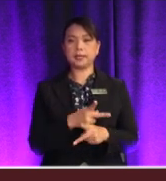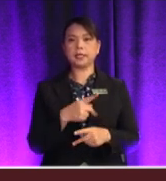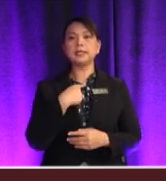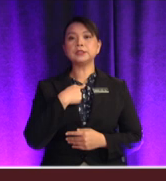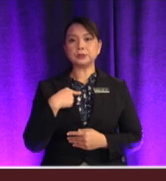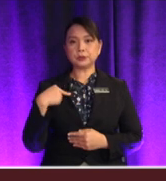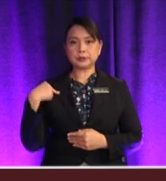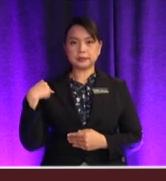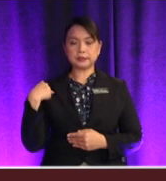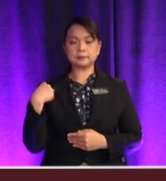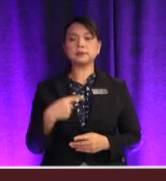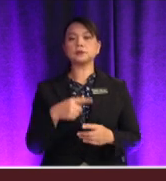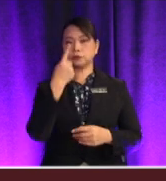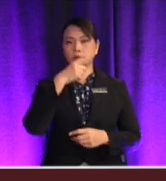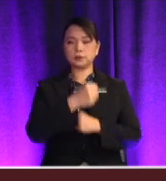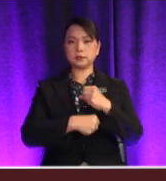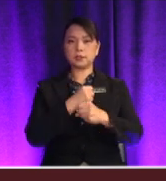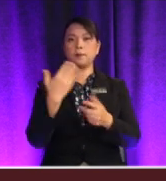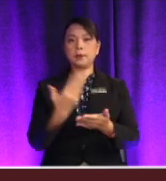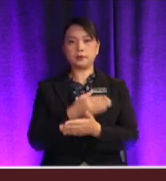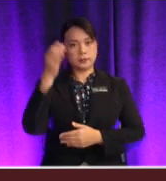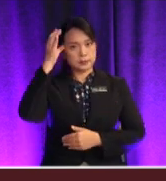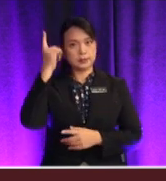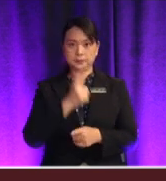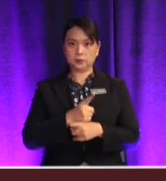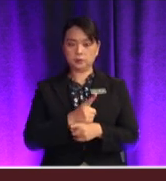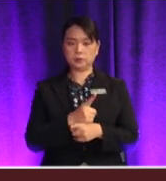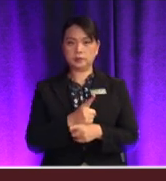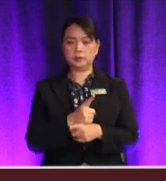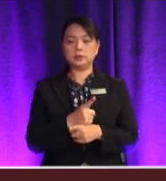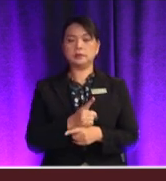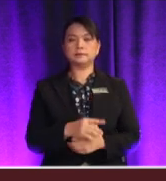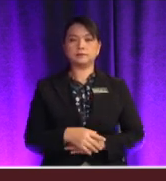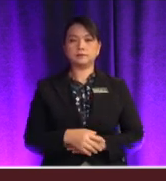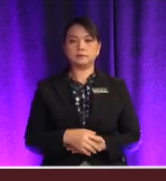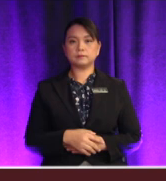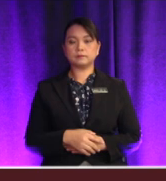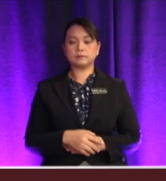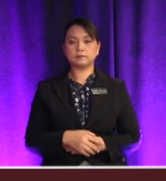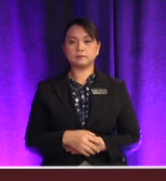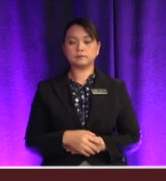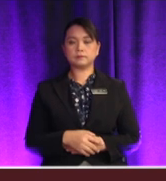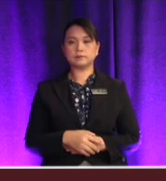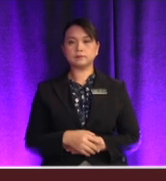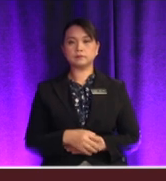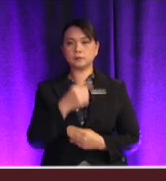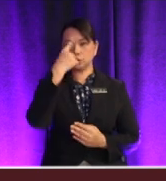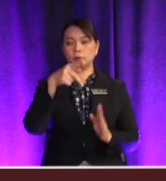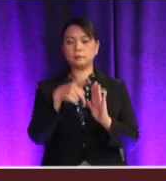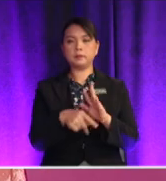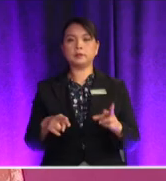perayaan untuk tahun baru Cina. Betul? Betul. Kalau untuk